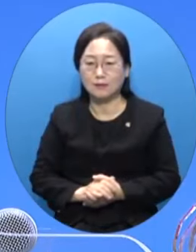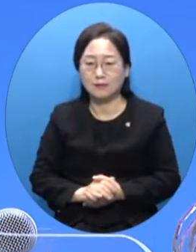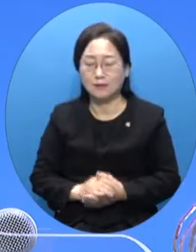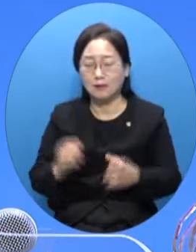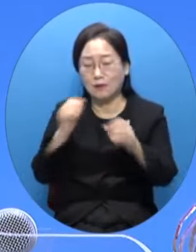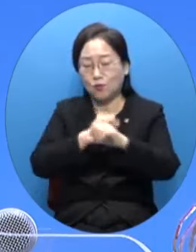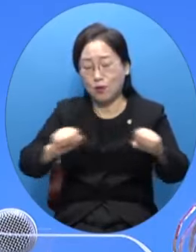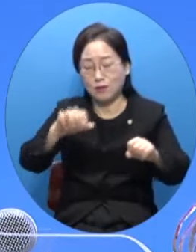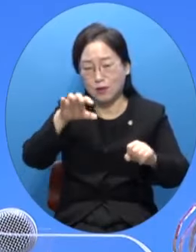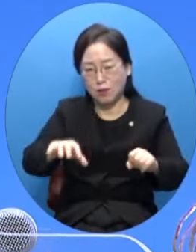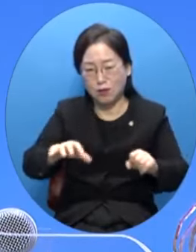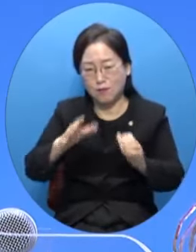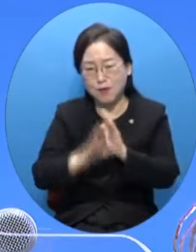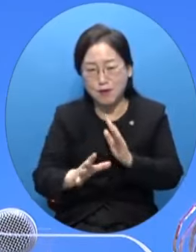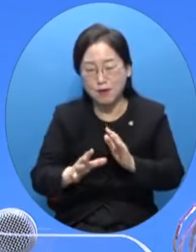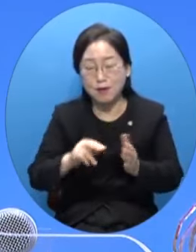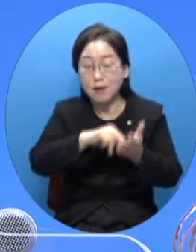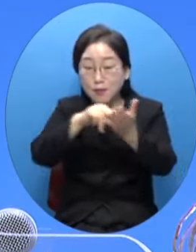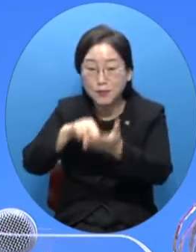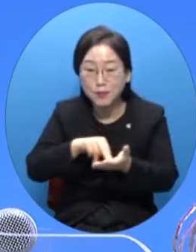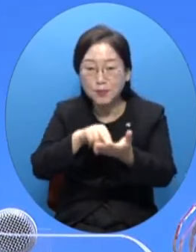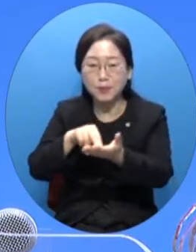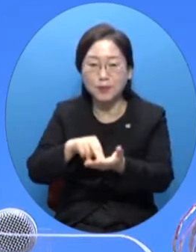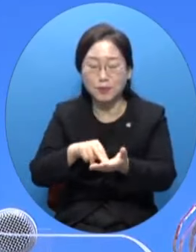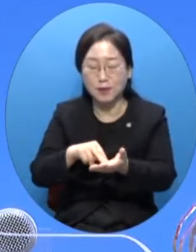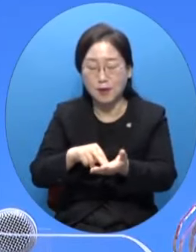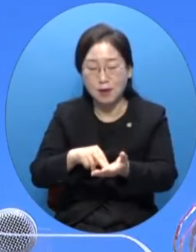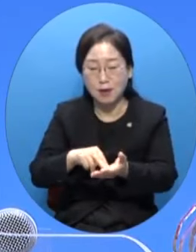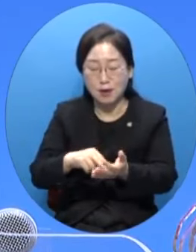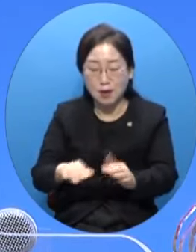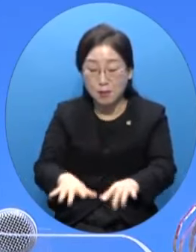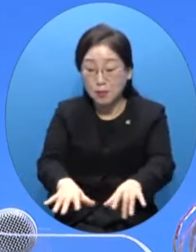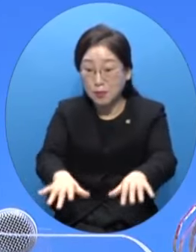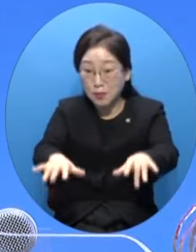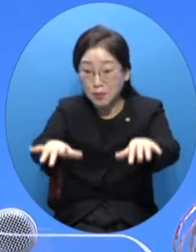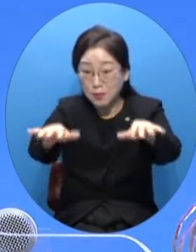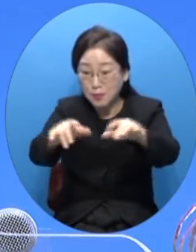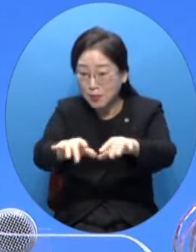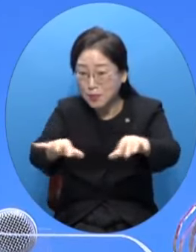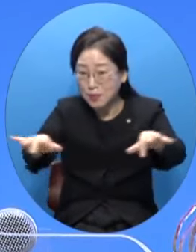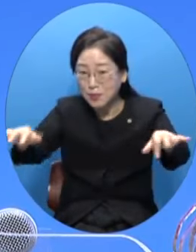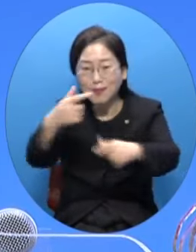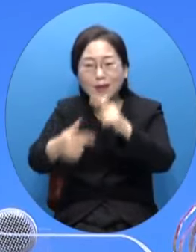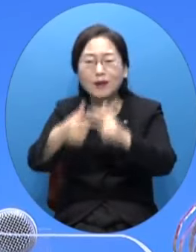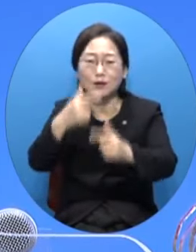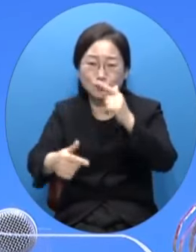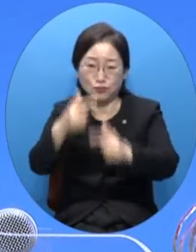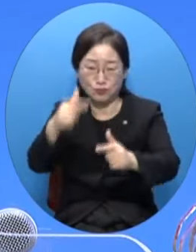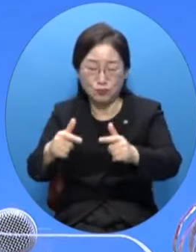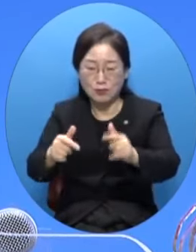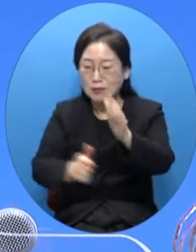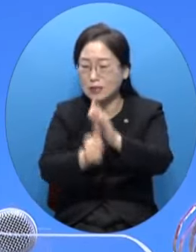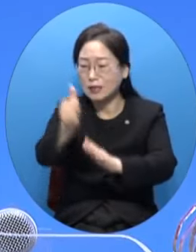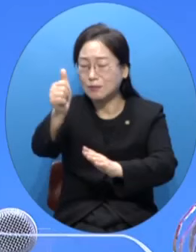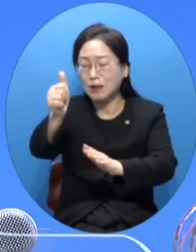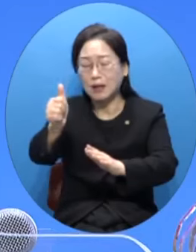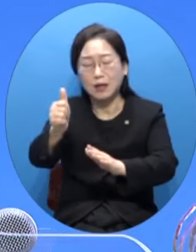광야에서 거칠고 외롭게 쓸쓸하게 자란 가시떨기 인생에 아무런 희망이 없습니다.